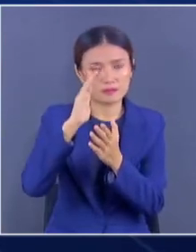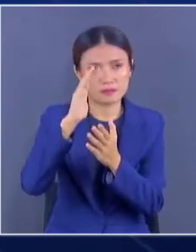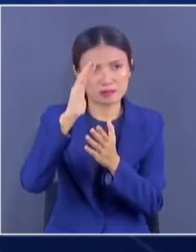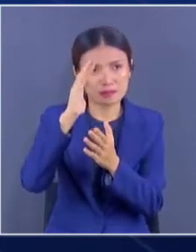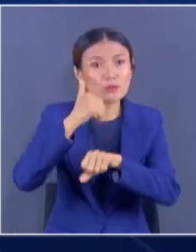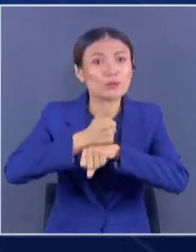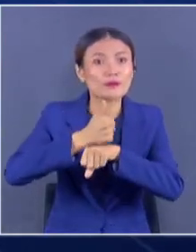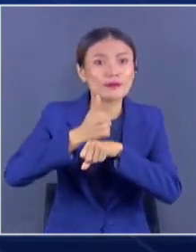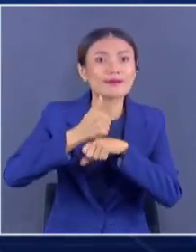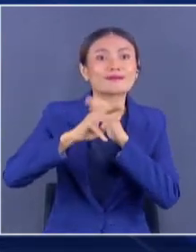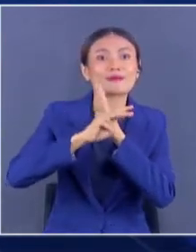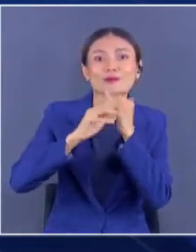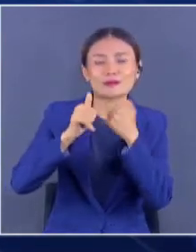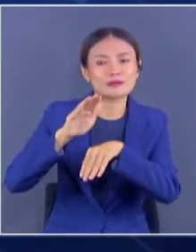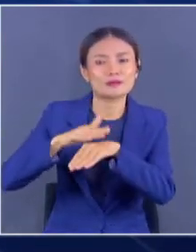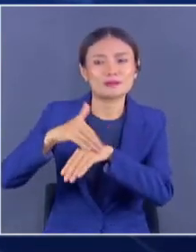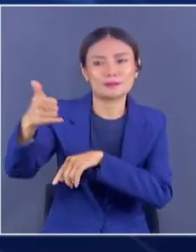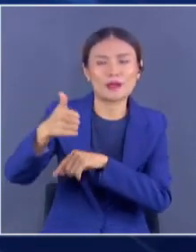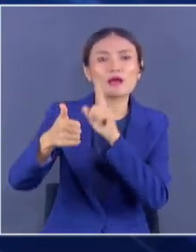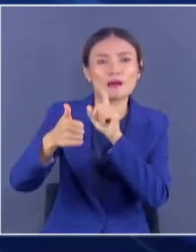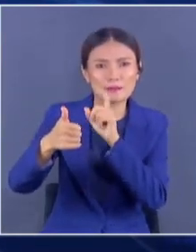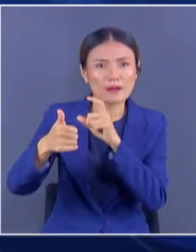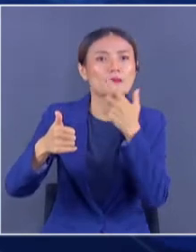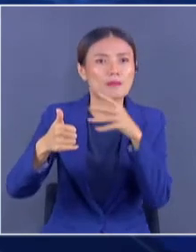อบสวนถึงเหตุการณ์ที่เกิดขึ้นแล้วนะครับพร้อมจะ